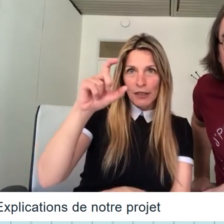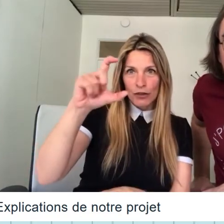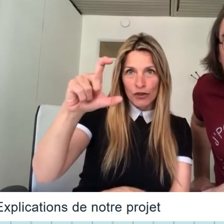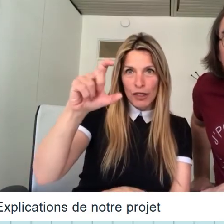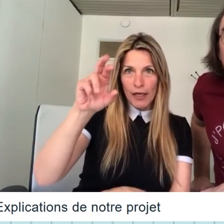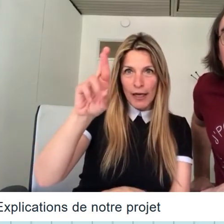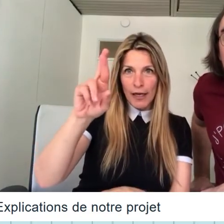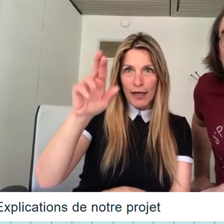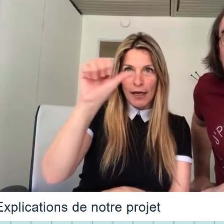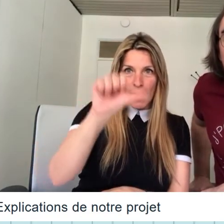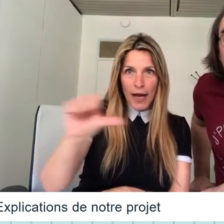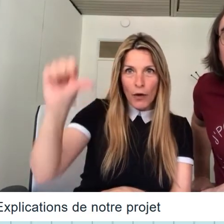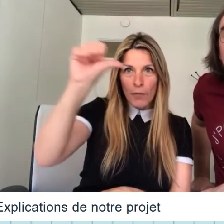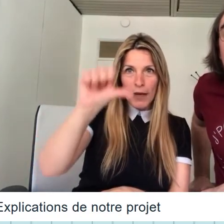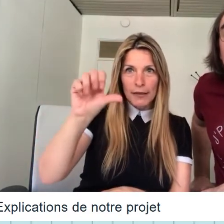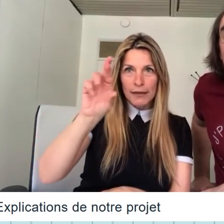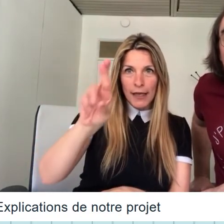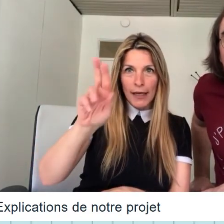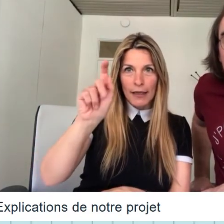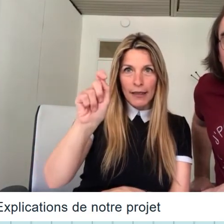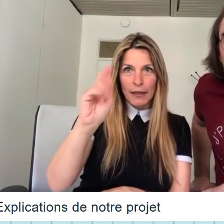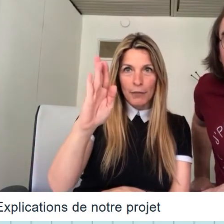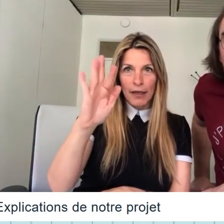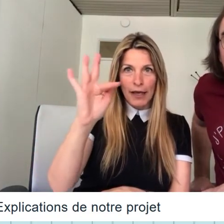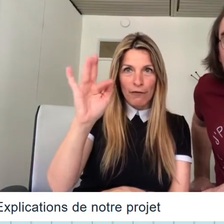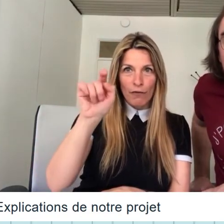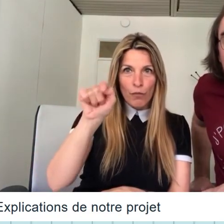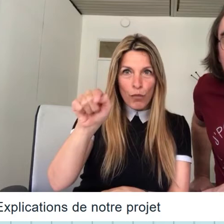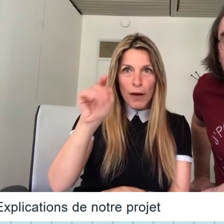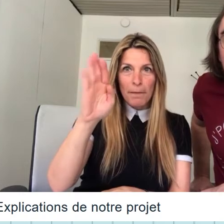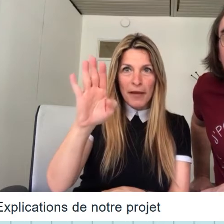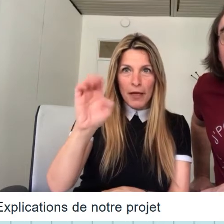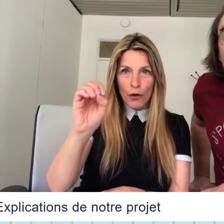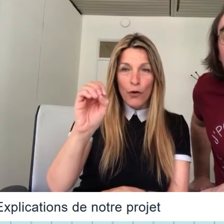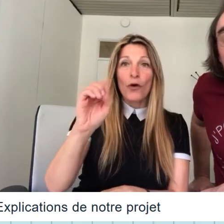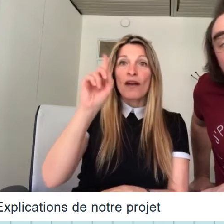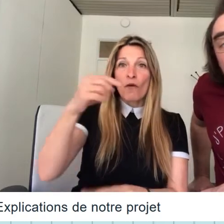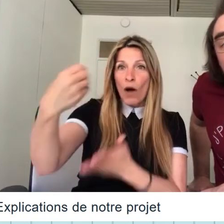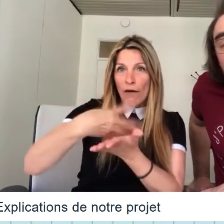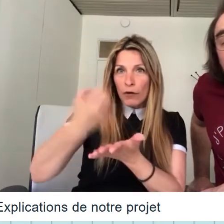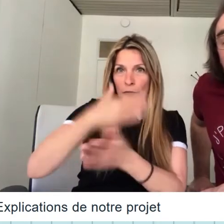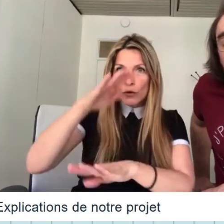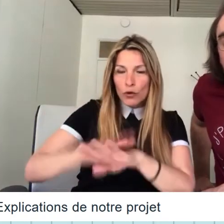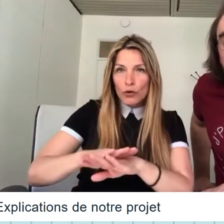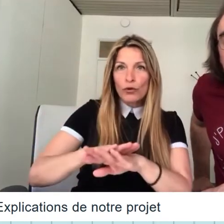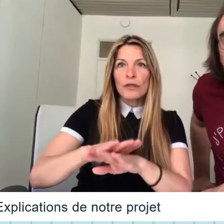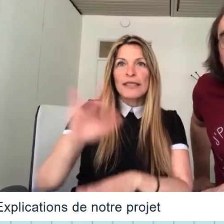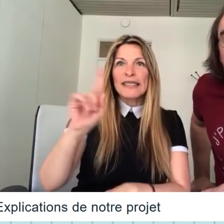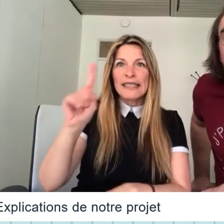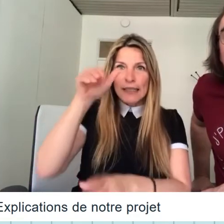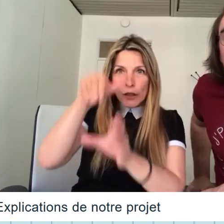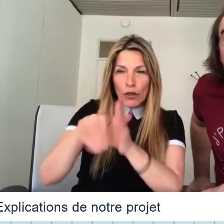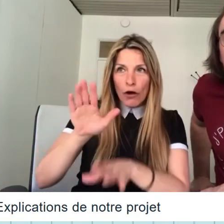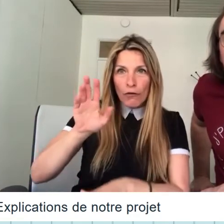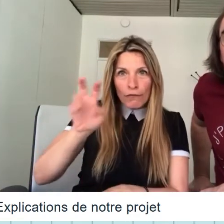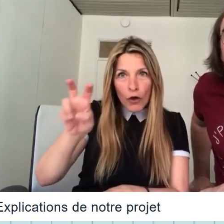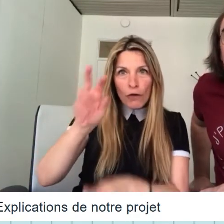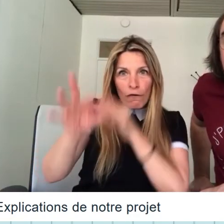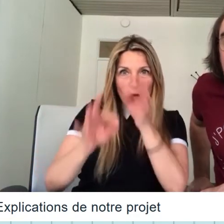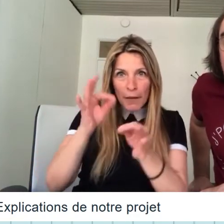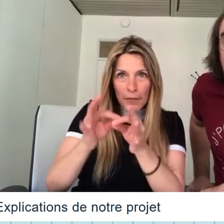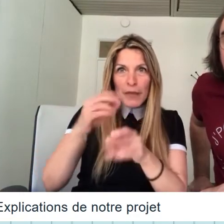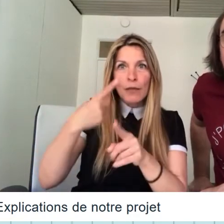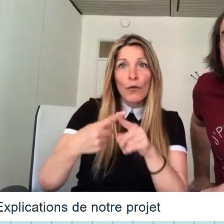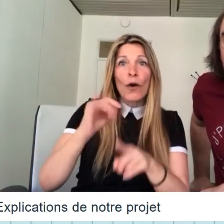kgr@rtbf.be en précisant quelle est la composition de votre famille et en nous donnant donc votre adresse email pour qu'on puisse